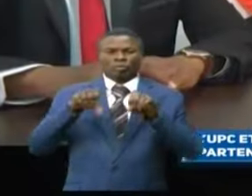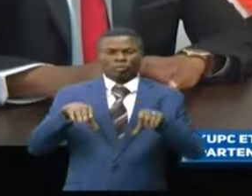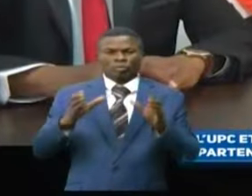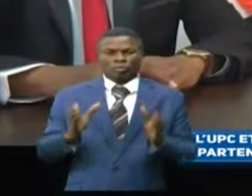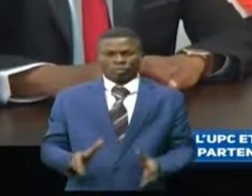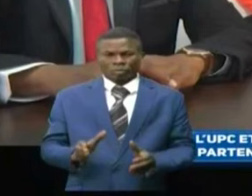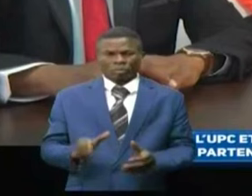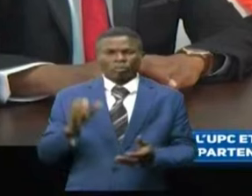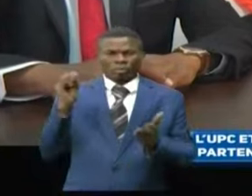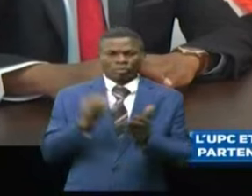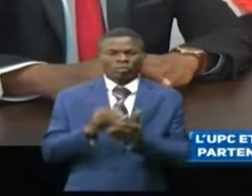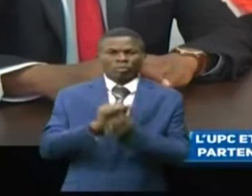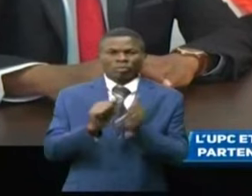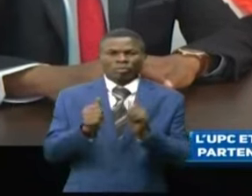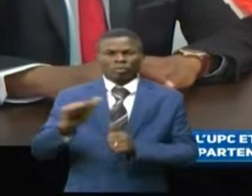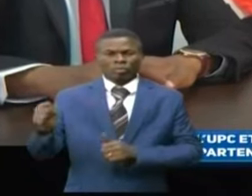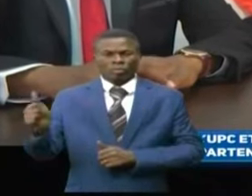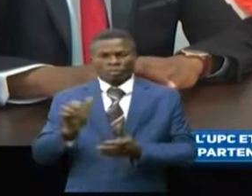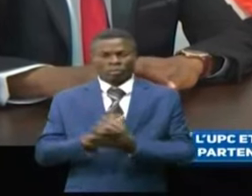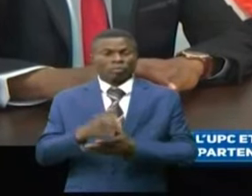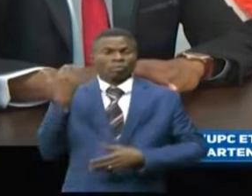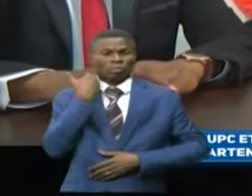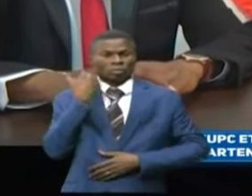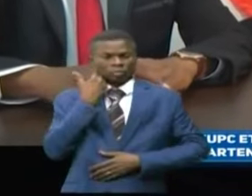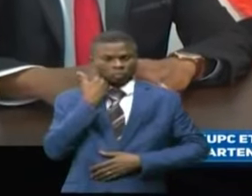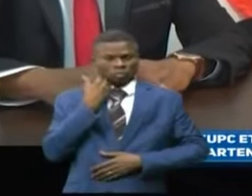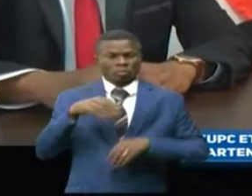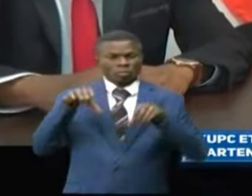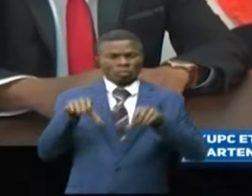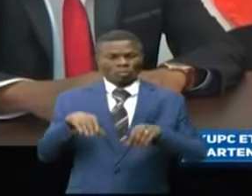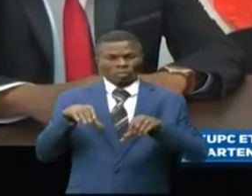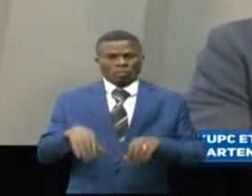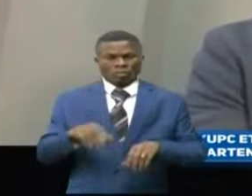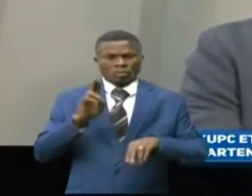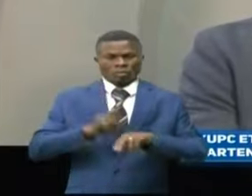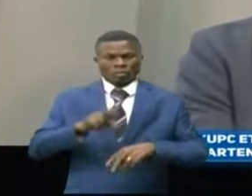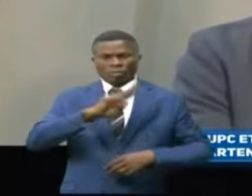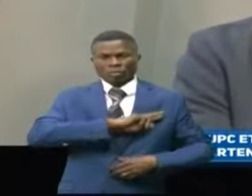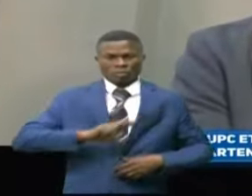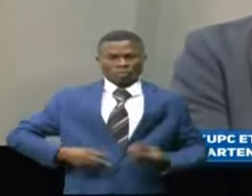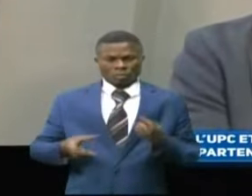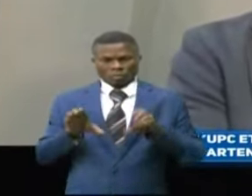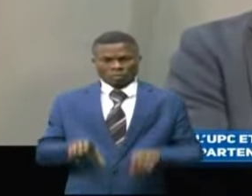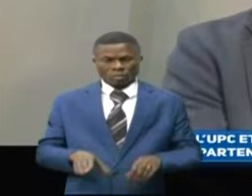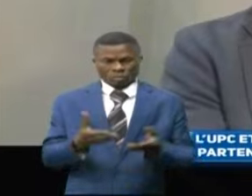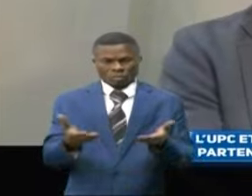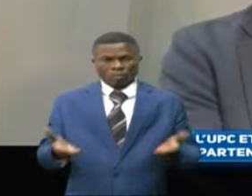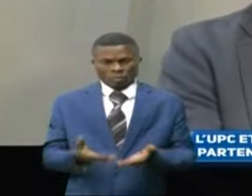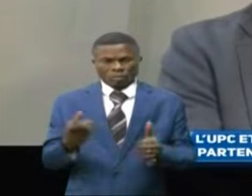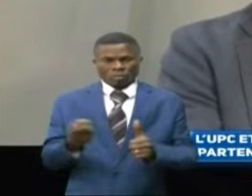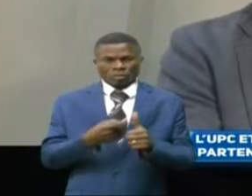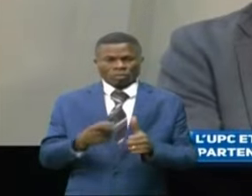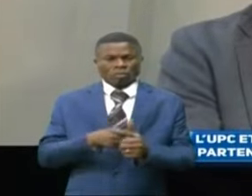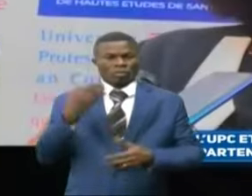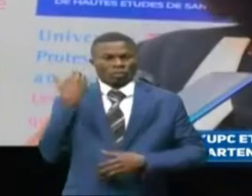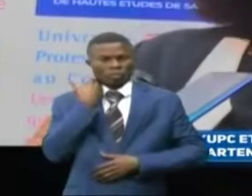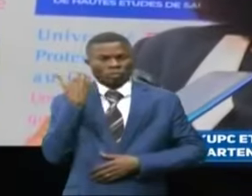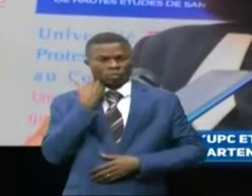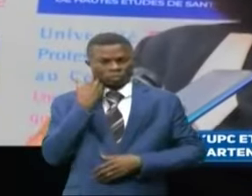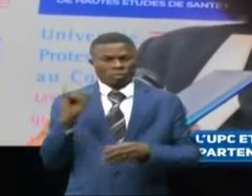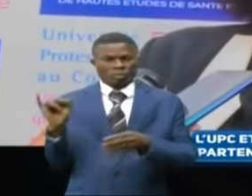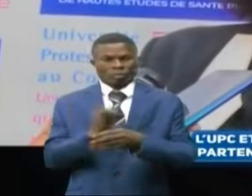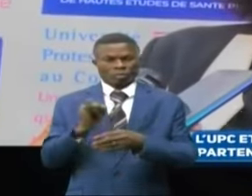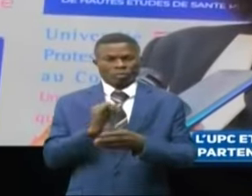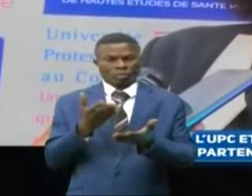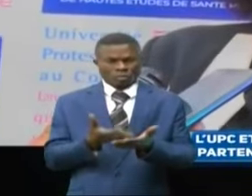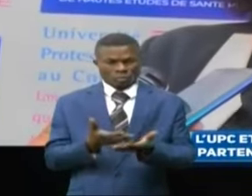Autre question abordée, les épidémies tropicales que connaît régulièrement la RDC, notamment la pathologie